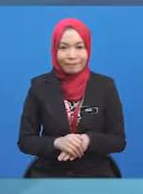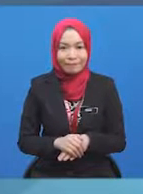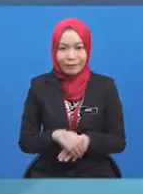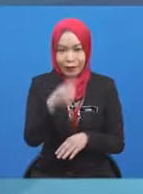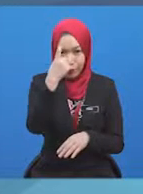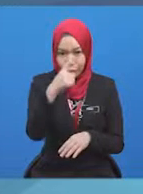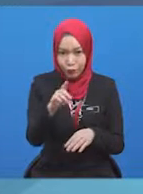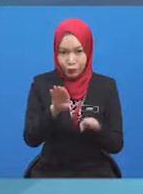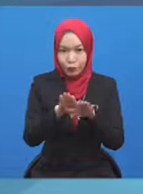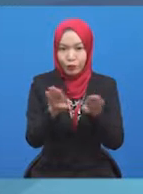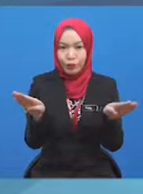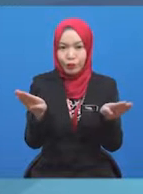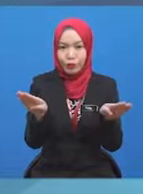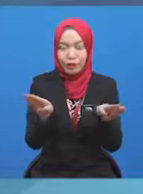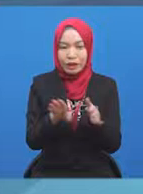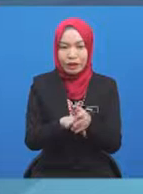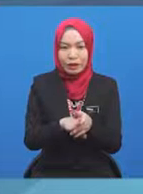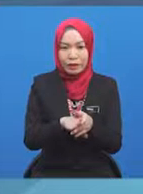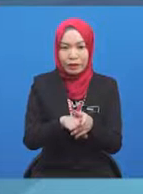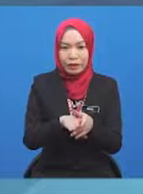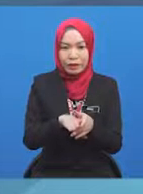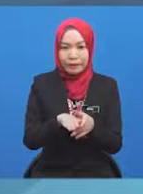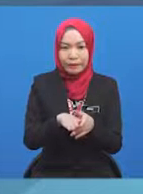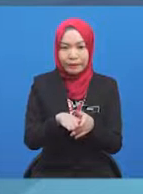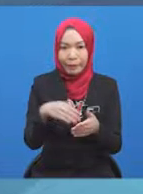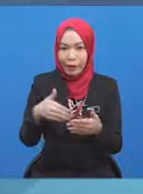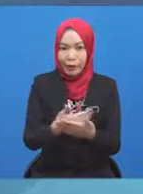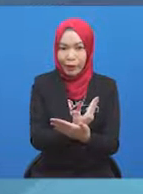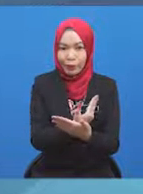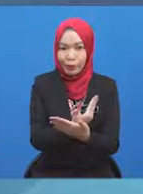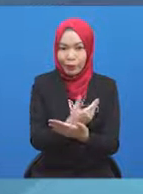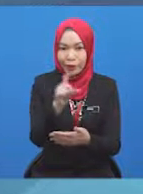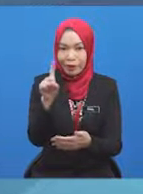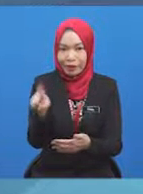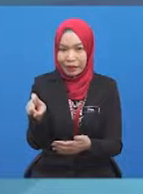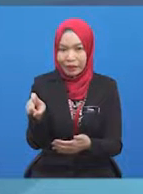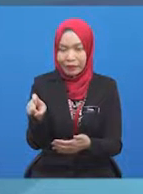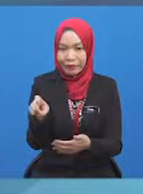Untuk membuka lembaran baru, klik File dan New.